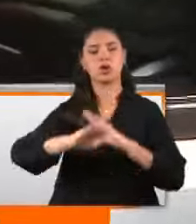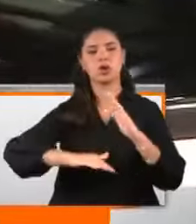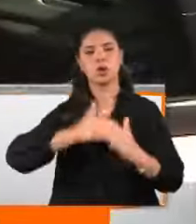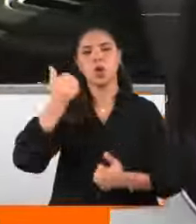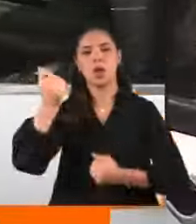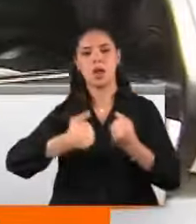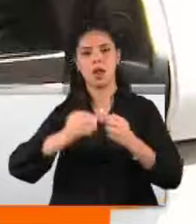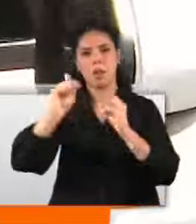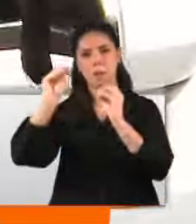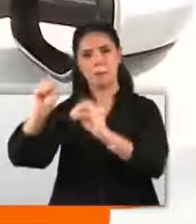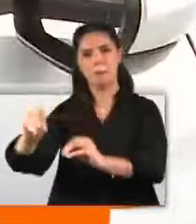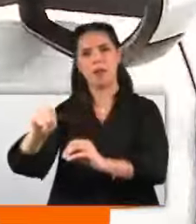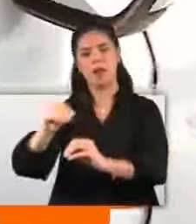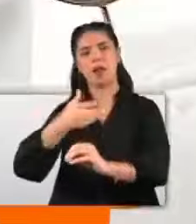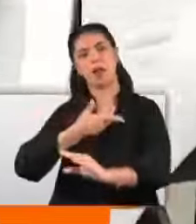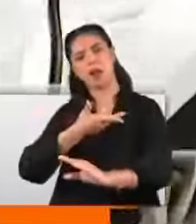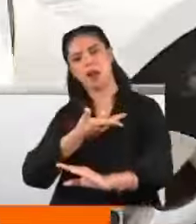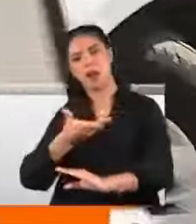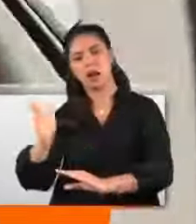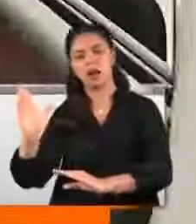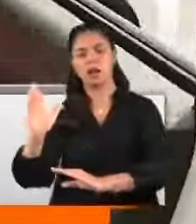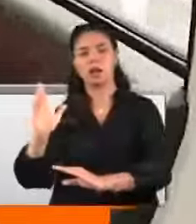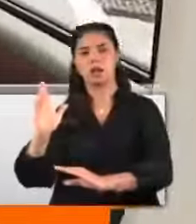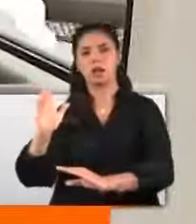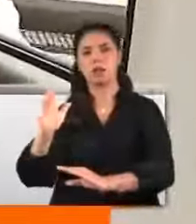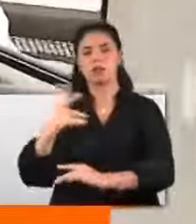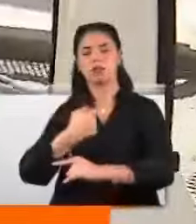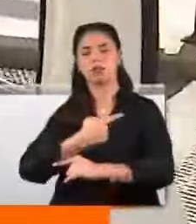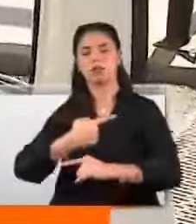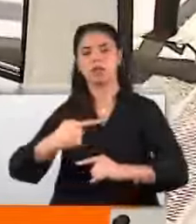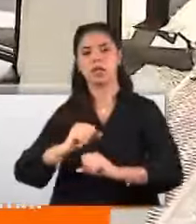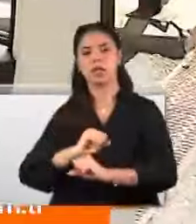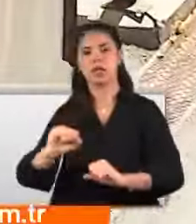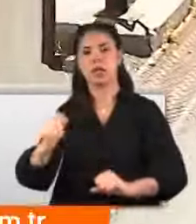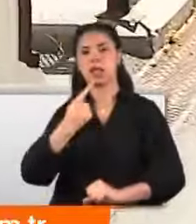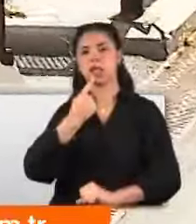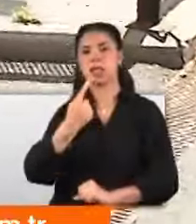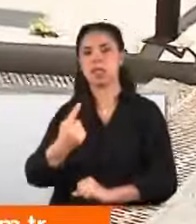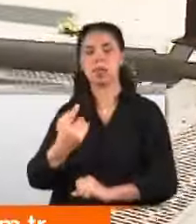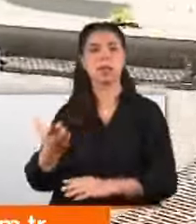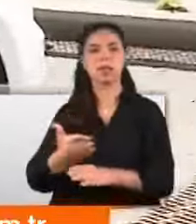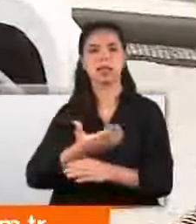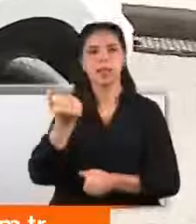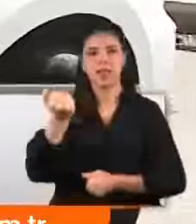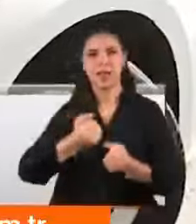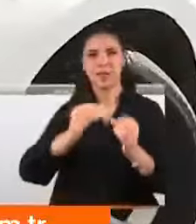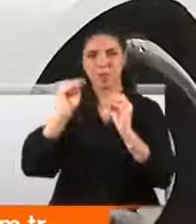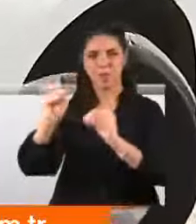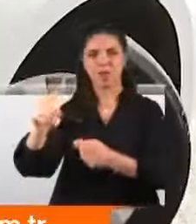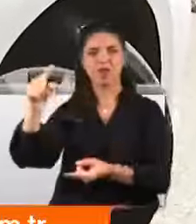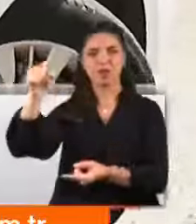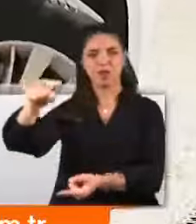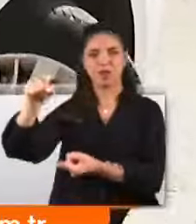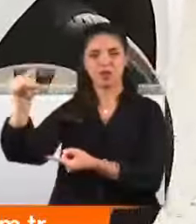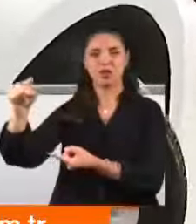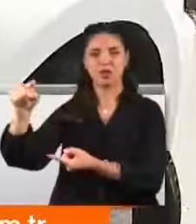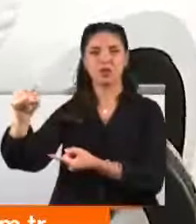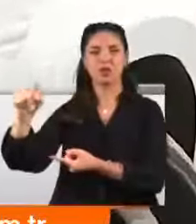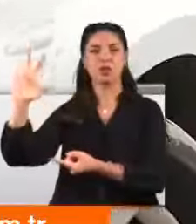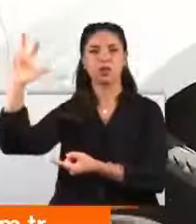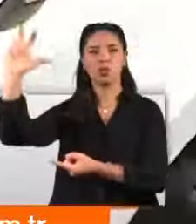aracınızda bırakırsanız işte büyük bir ihmalin fitilini ateşlemiş oluyorsunuz. Çünkü arabada bırakılan bu şişeler mercek